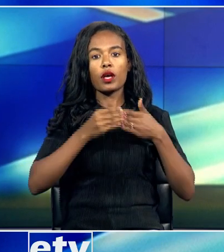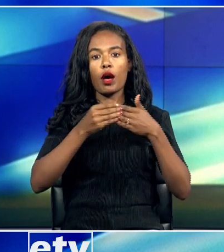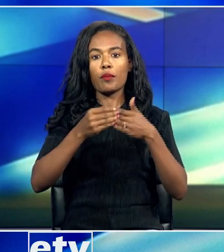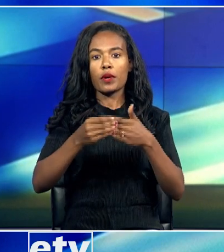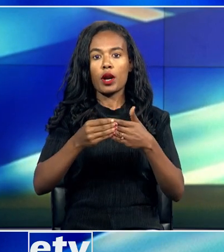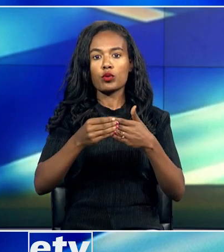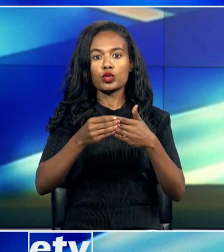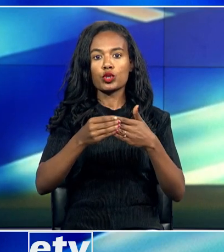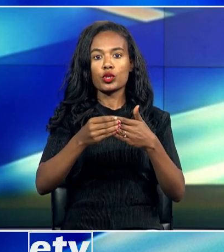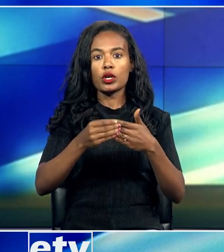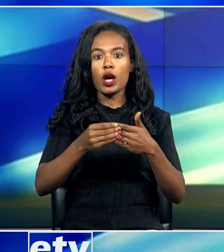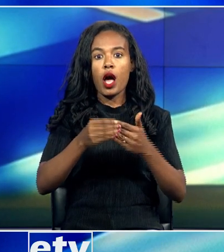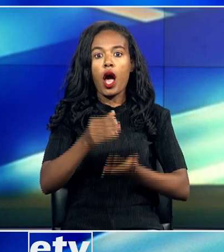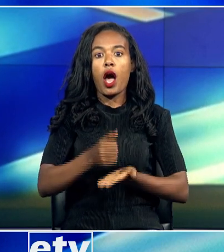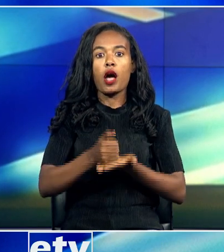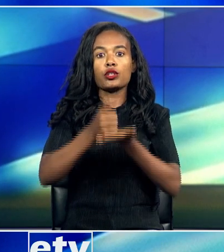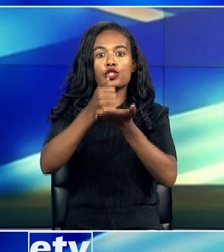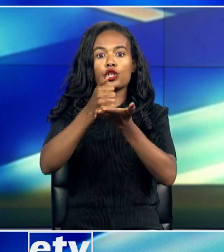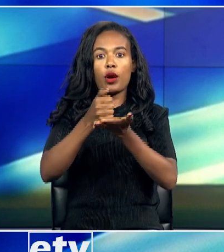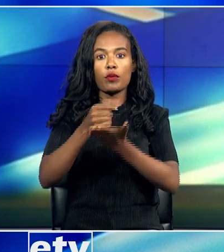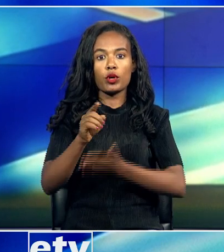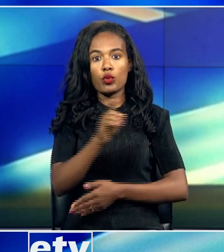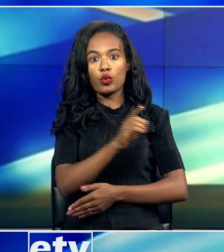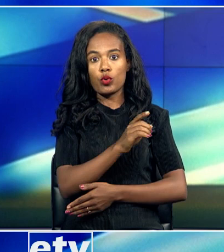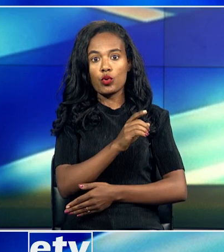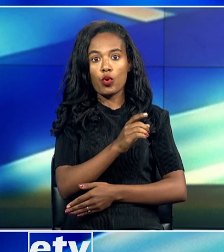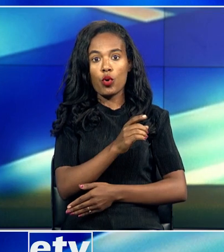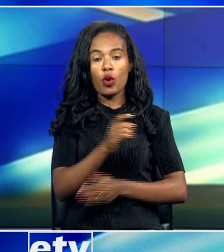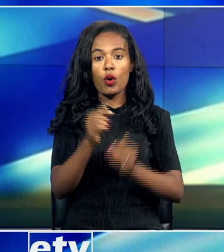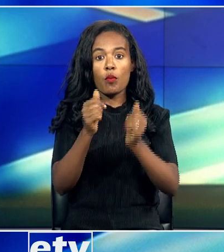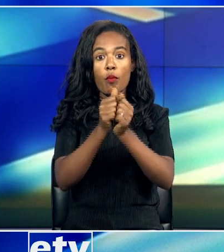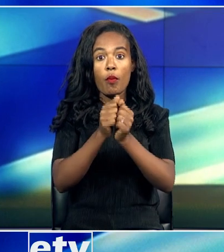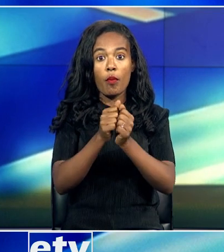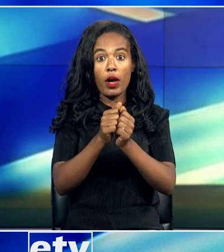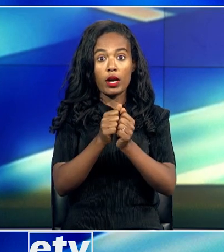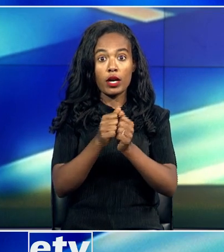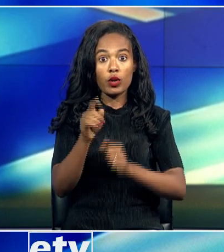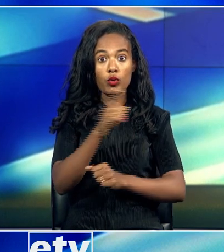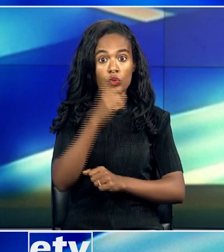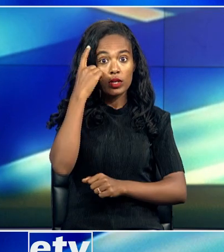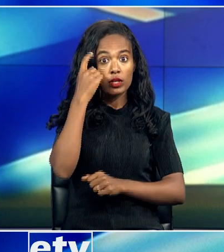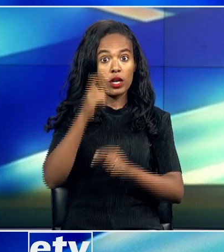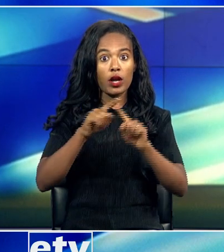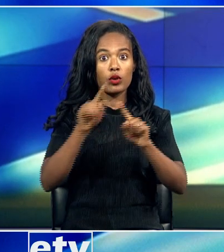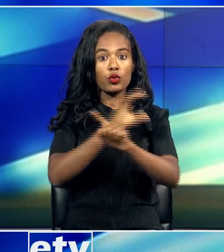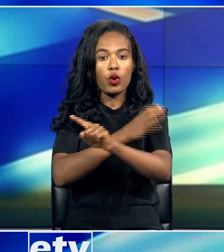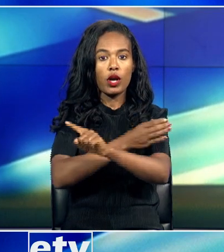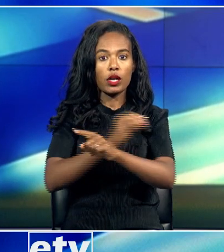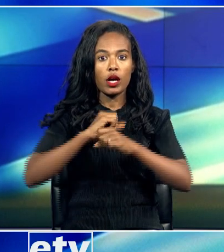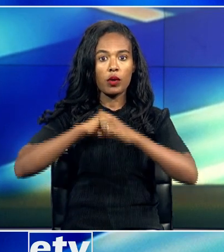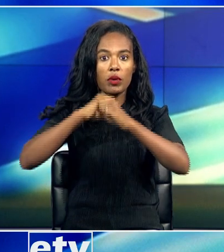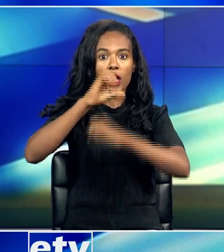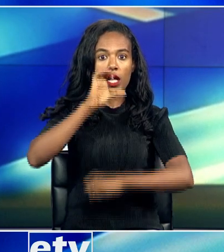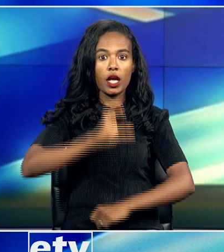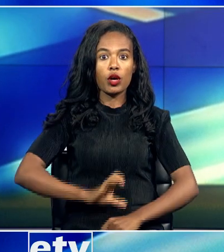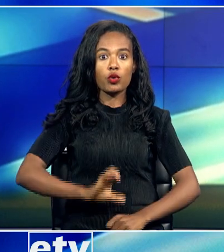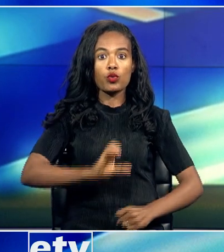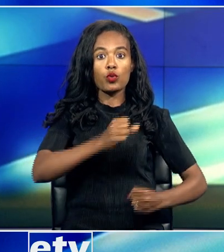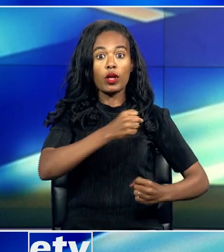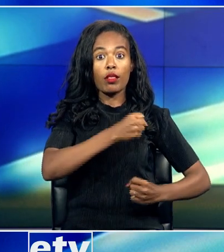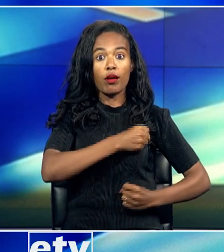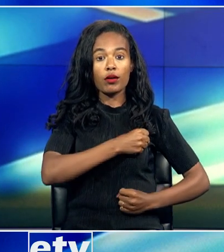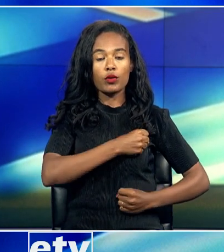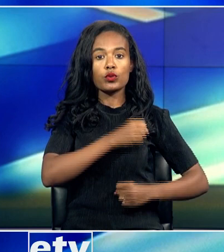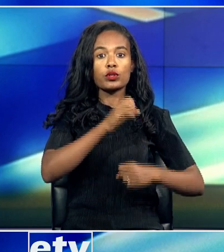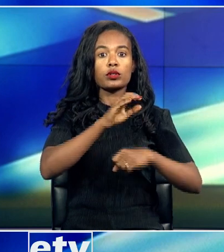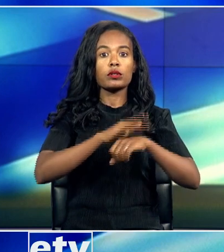አመራሮች አጃቢ ሆነው በማለቅ ላይ ላሉት የትግራይ ልዩ ኃይልና ከመከላከያ የከዱ ወታደሮች